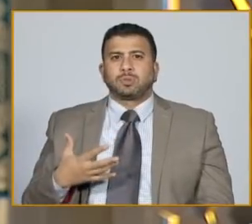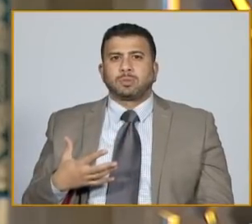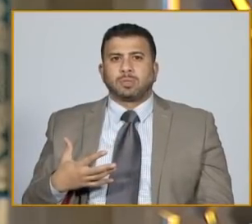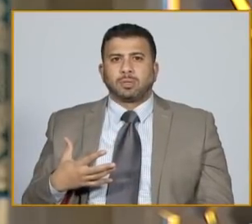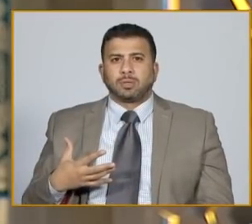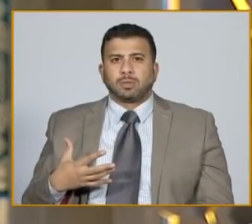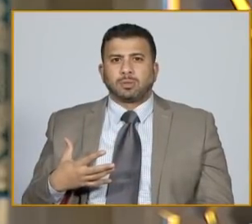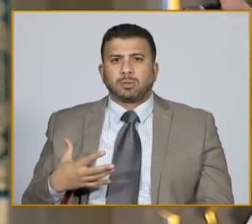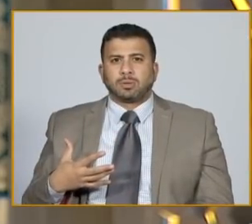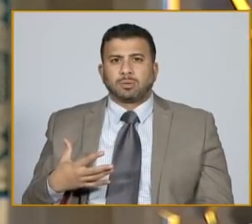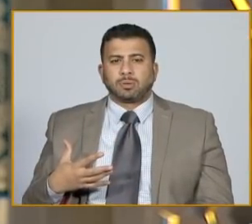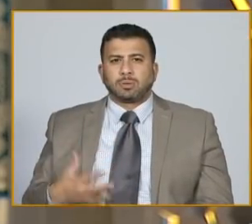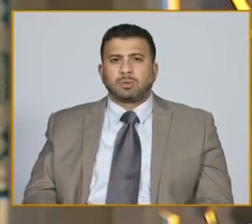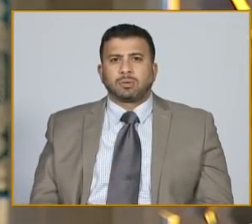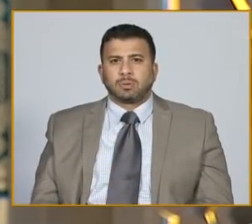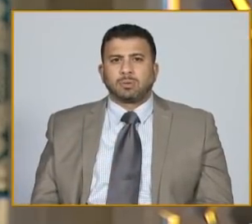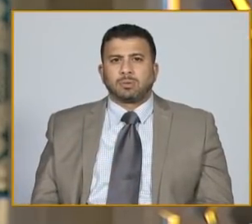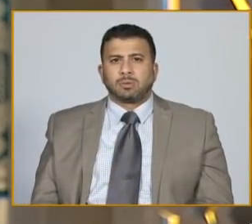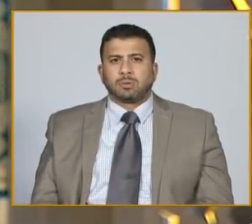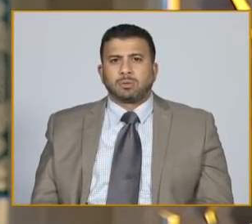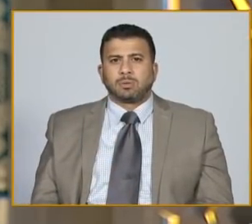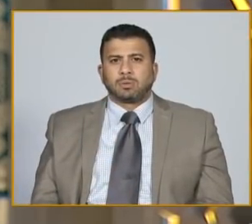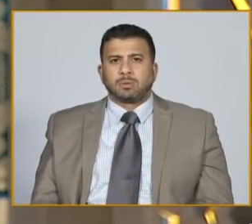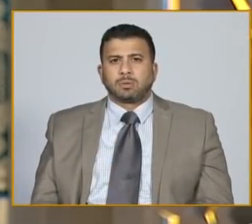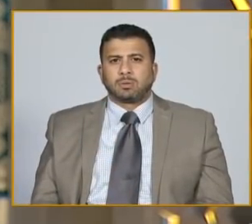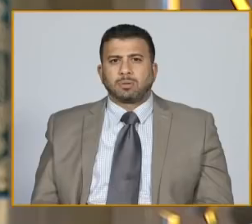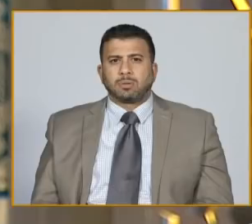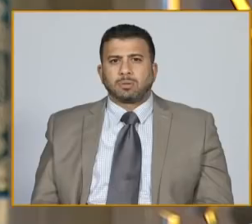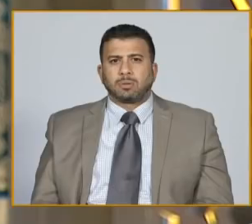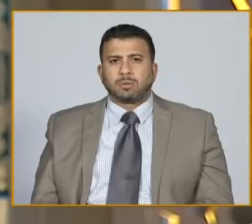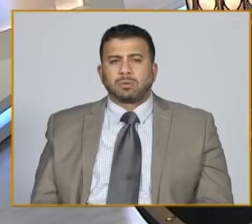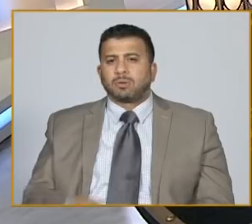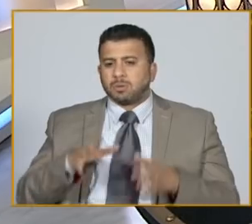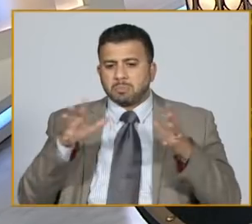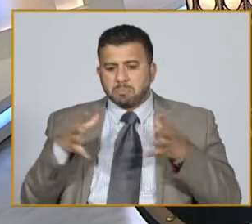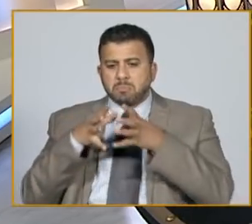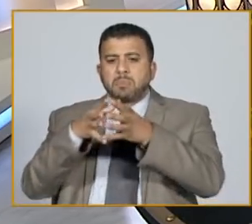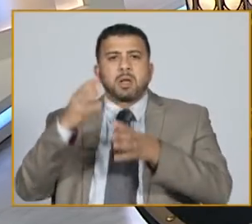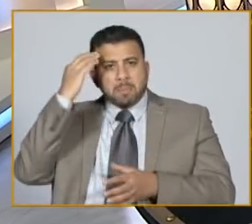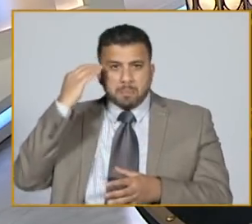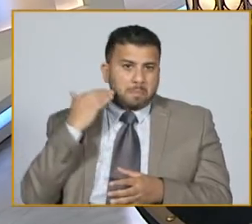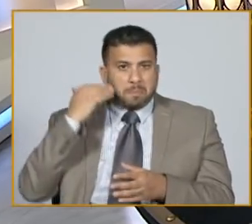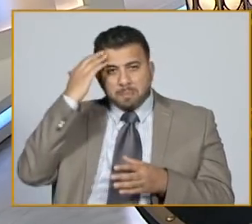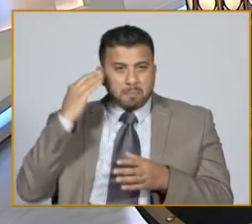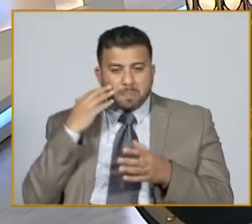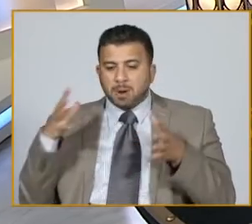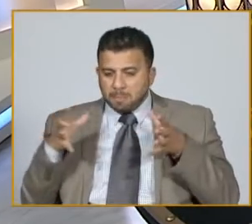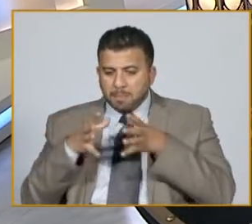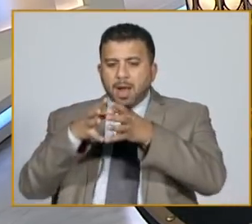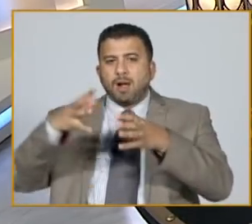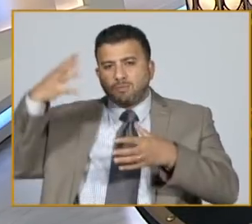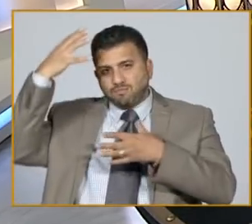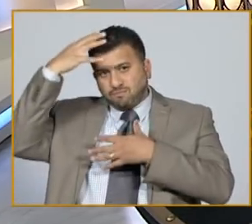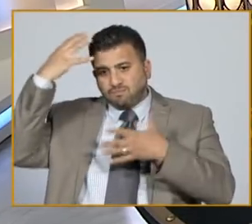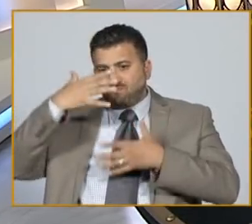الكبير، الحمام، الأحواض، السباحة. هي يدخلوا جماعة نساء. قلت لهم